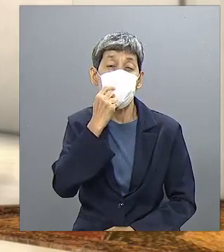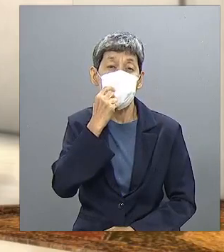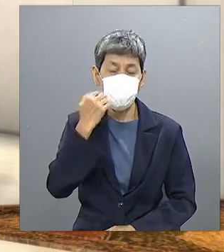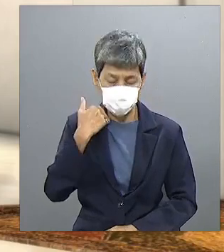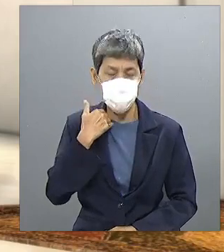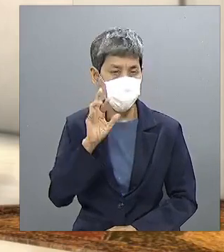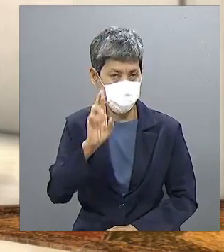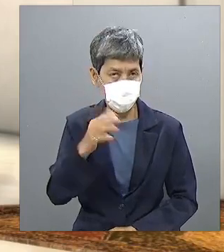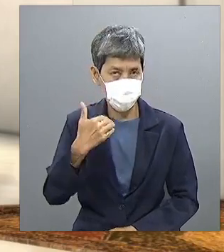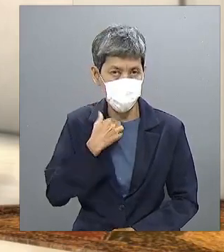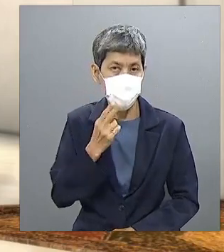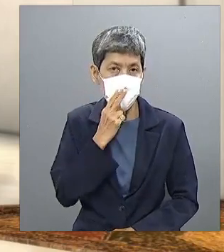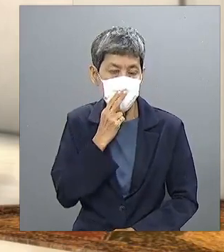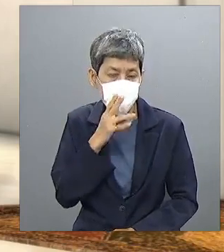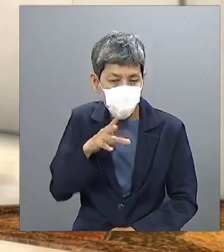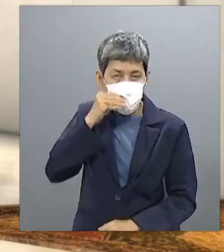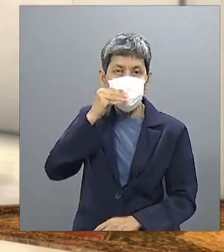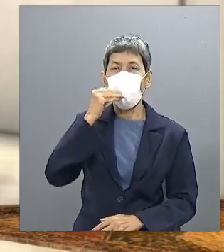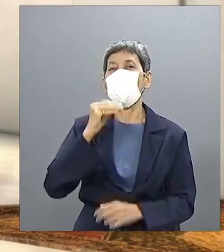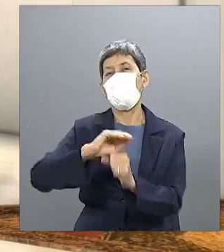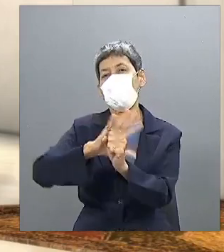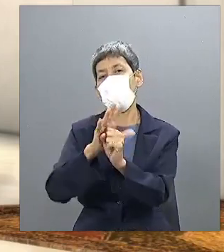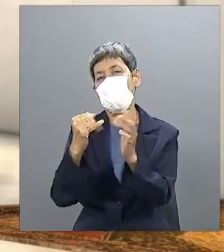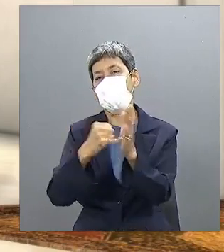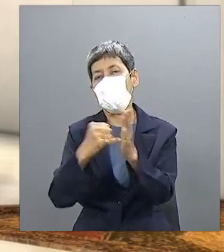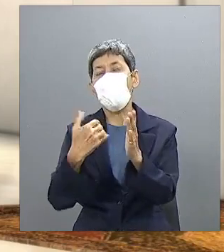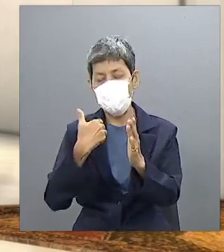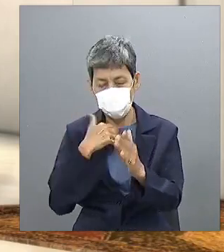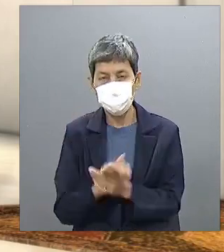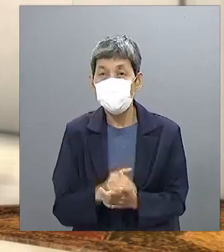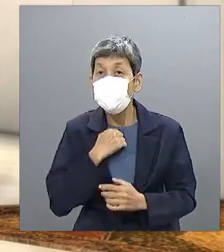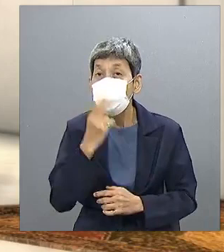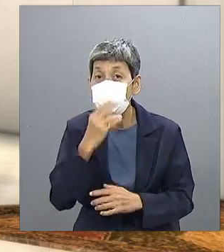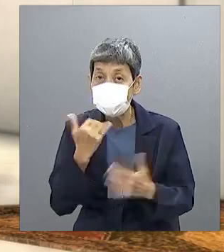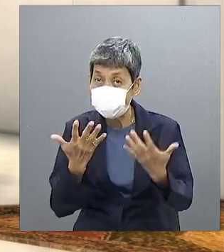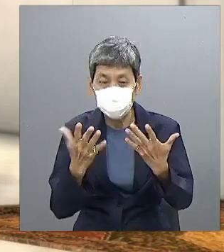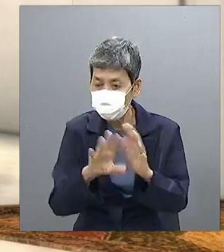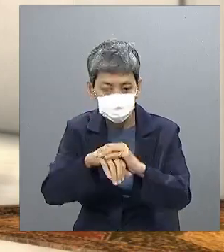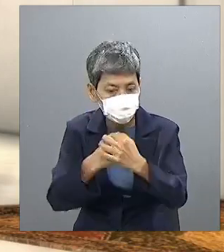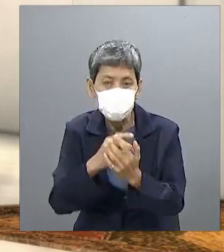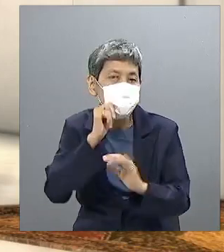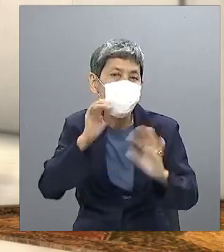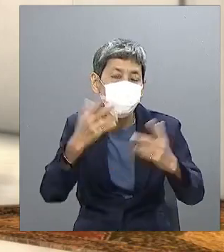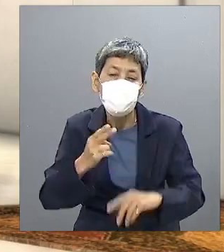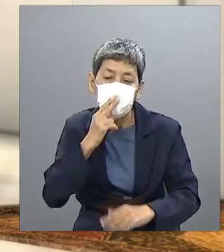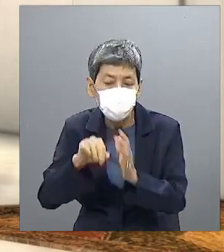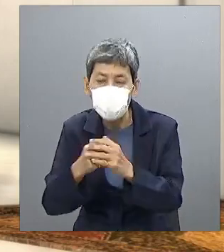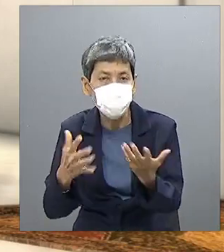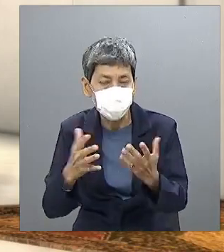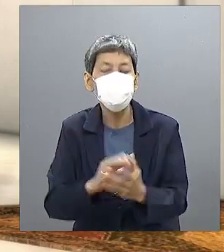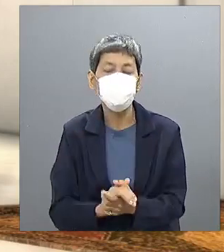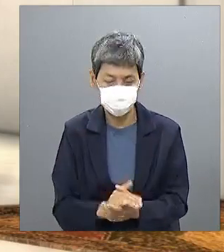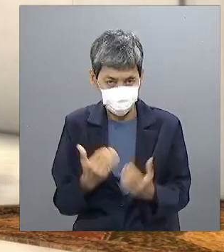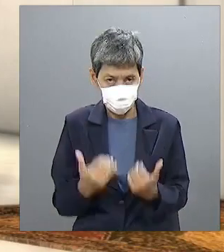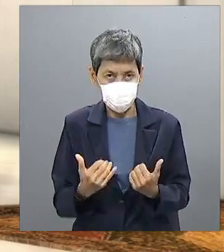ที่ทำให้เราติดเชื้อคงเป็นเซ็ต 9ได้ง่ายด้วยเพราะว่าส่วนใหญ่ก็จะไม่ได้ล้างมือก่อนที่สูบบุหรี่ด้วยนะคะเดี๋ยวนี้เรามา